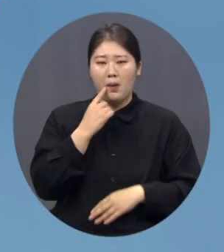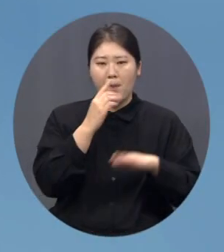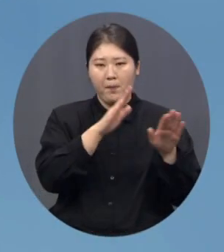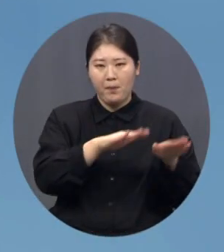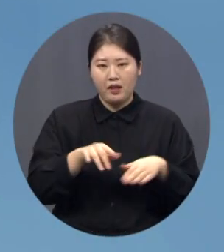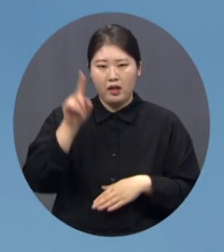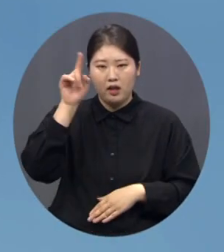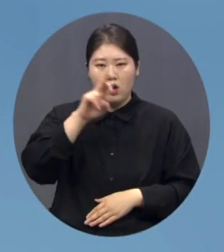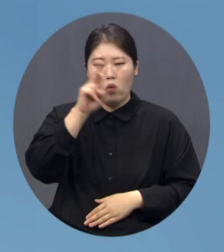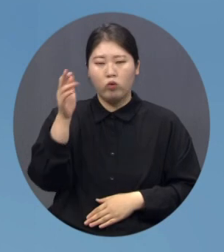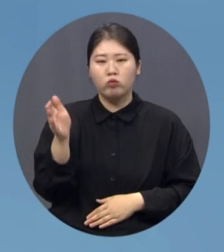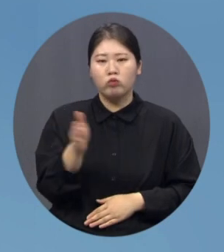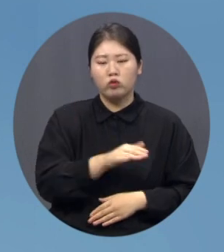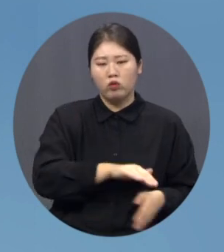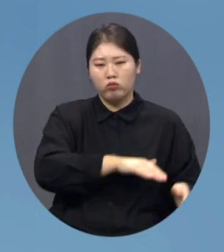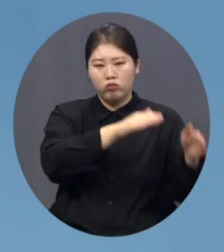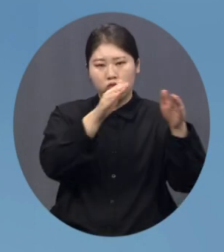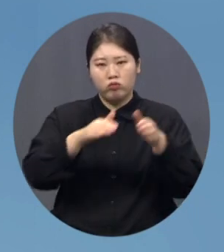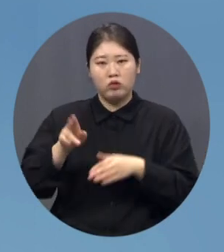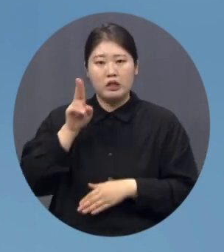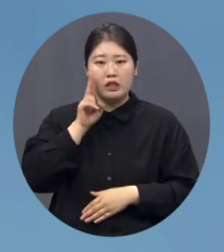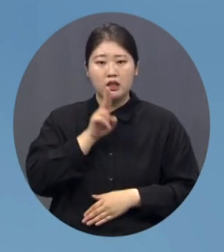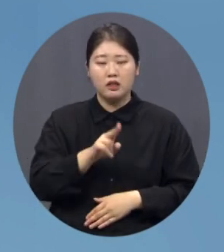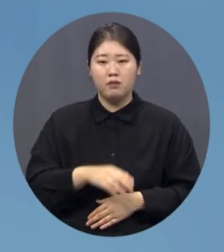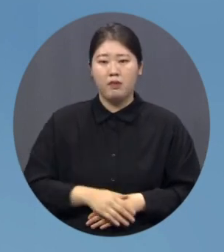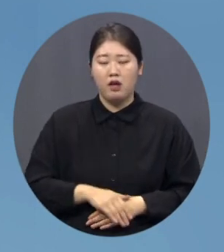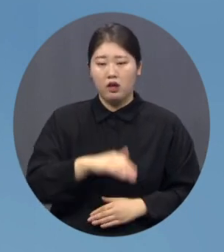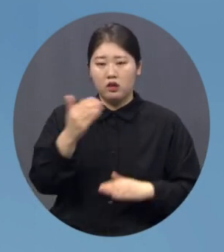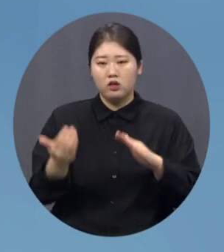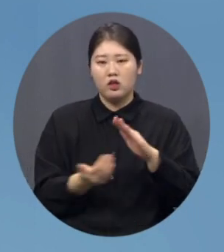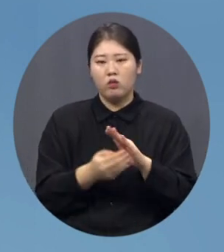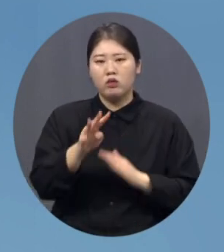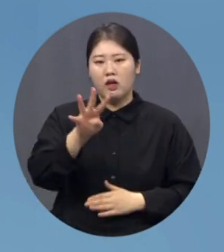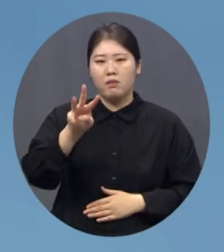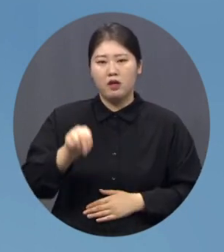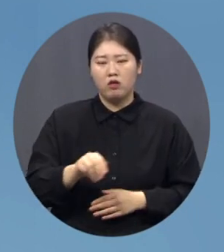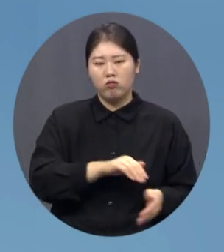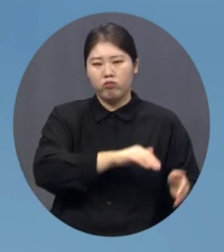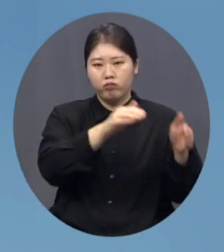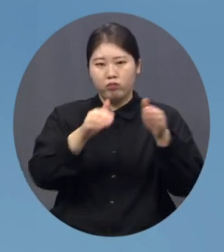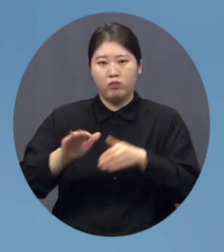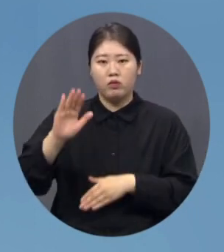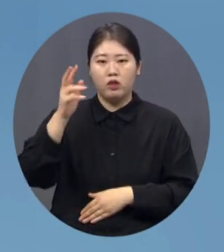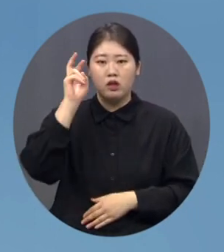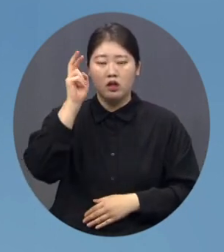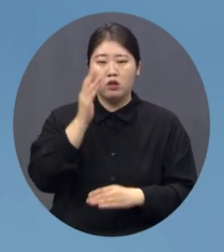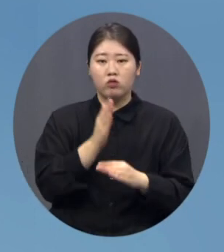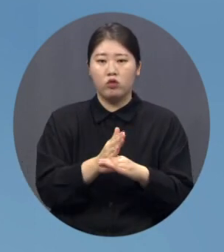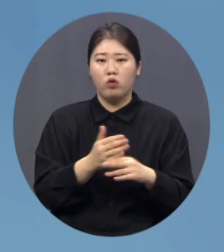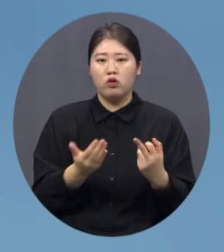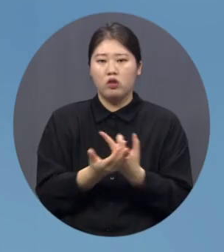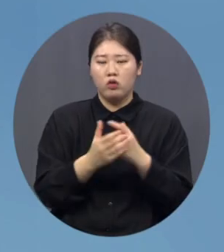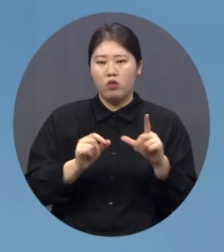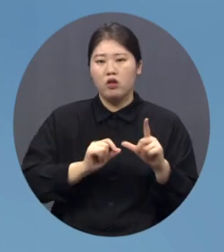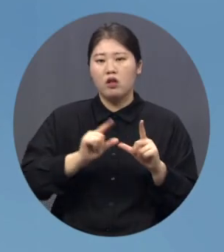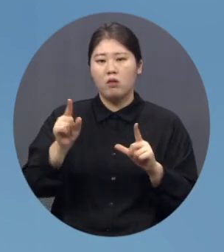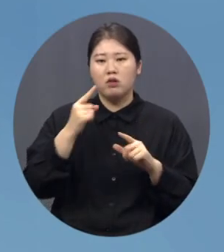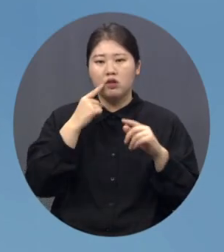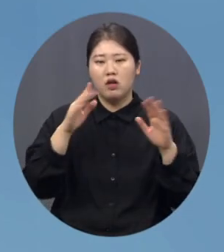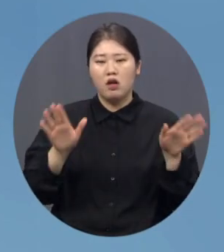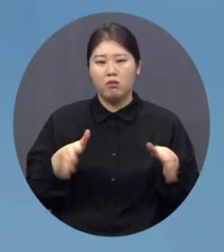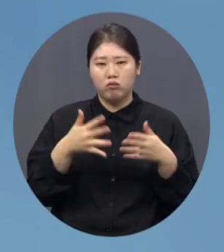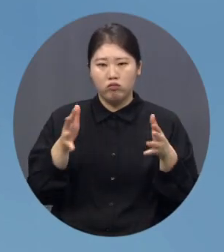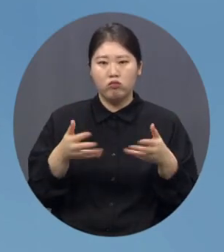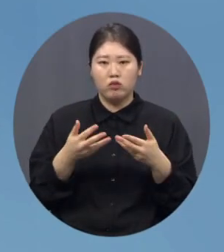내일 오후부터 차차 높아지겠습니다 물결이 최고 4m지 매우 높게 일겠고 제주도 대부분 해상의 풍랑 특보가